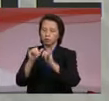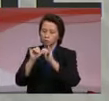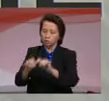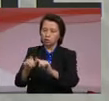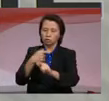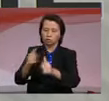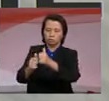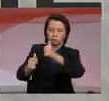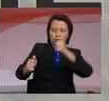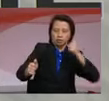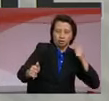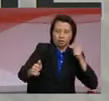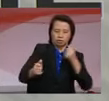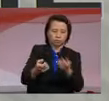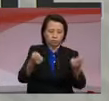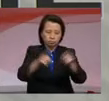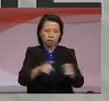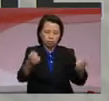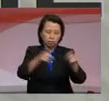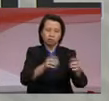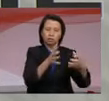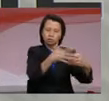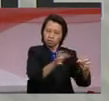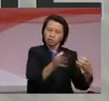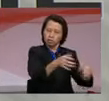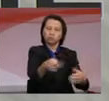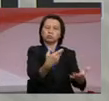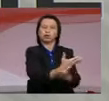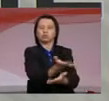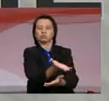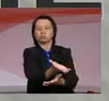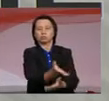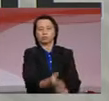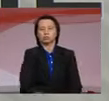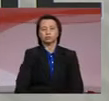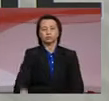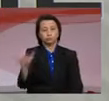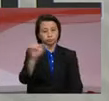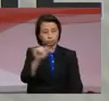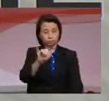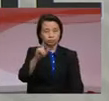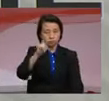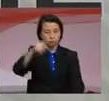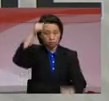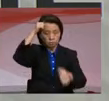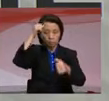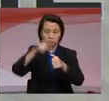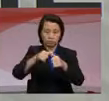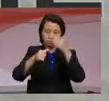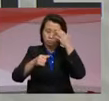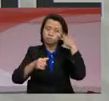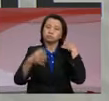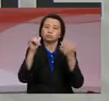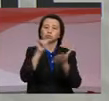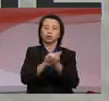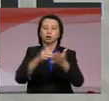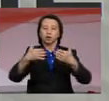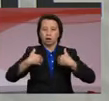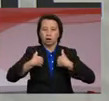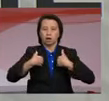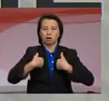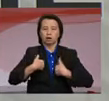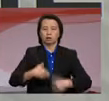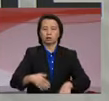mengekalkan dan mengelakkan daripada berlaku lagi kluster seperti ini. Pun begitu, harus diingatkan bahawa terdapat